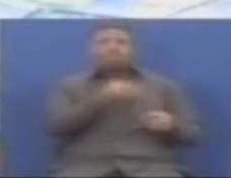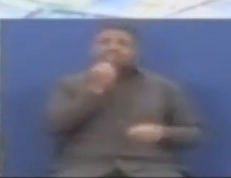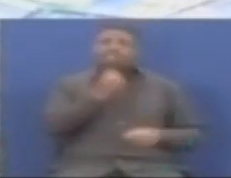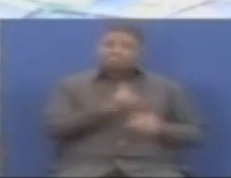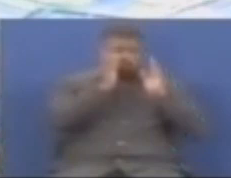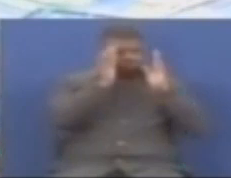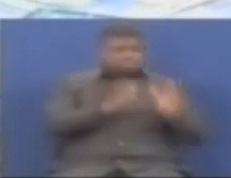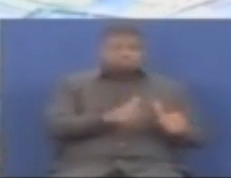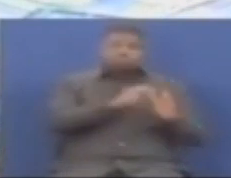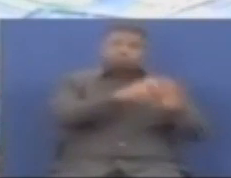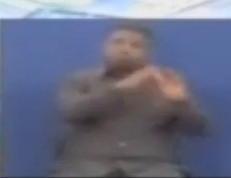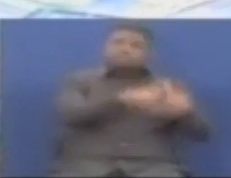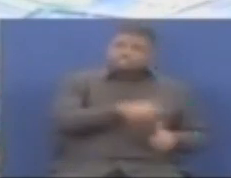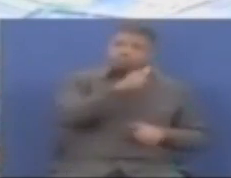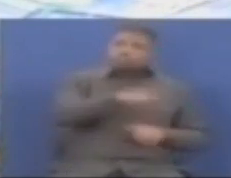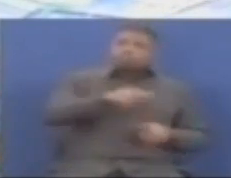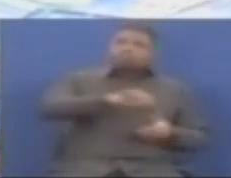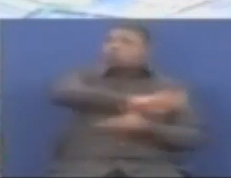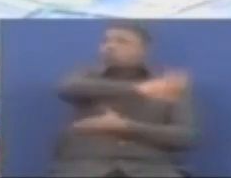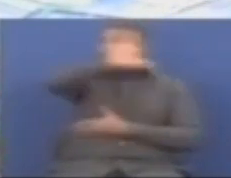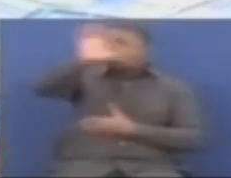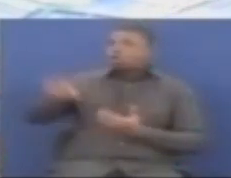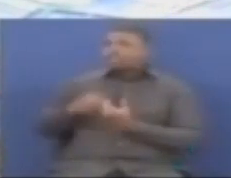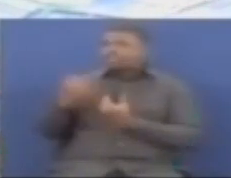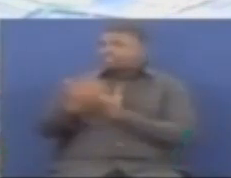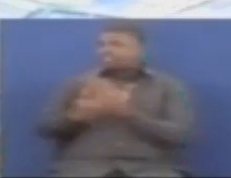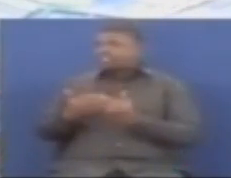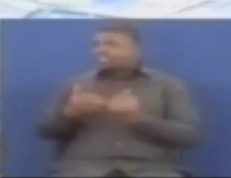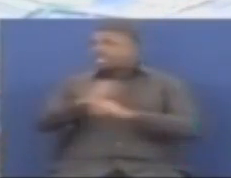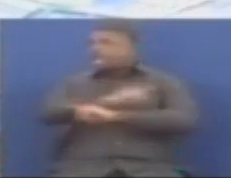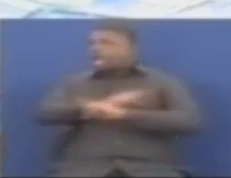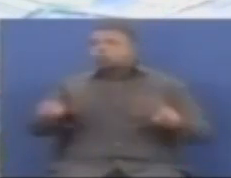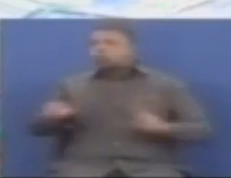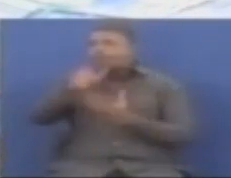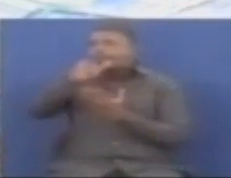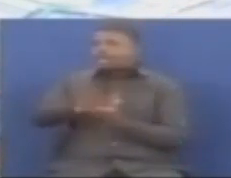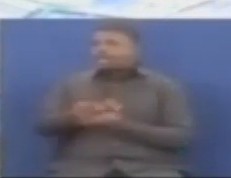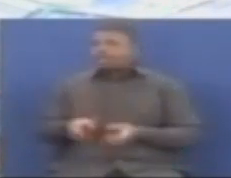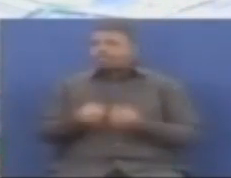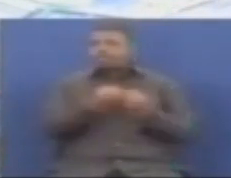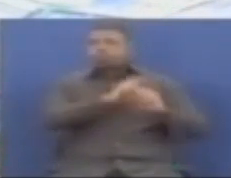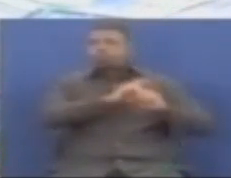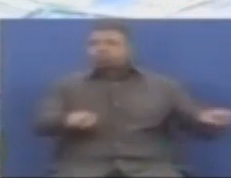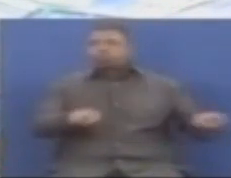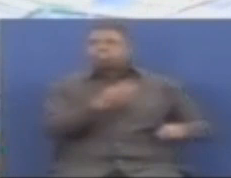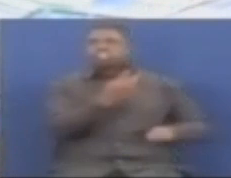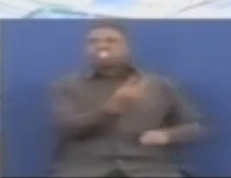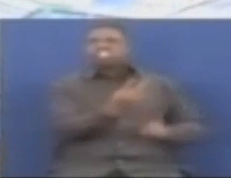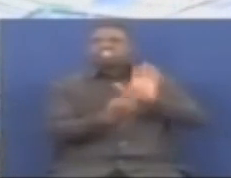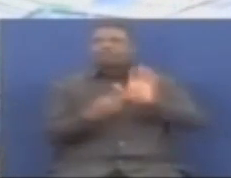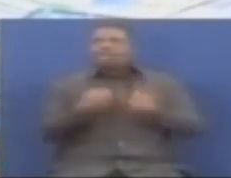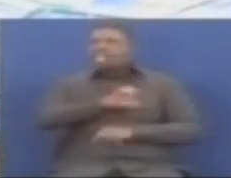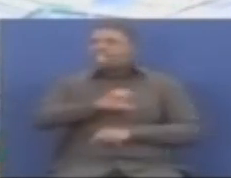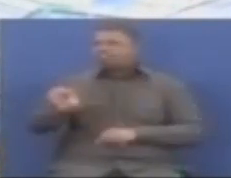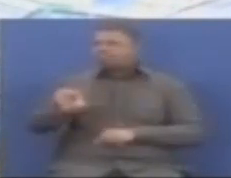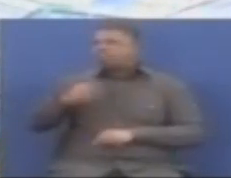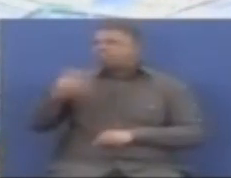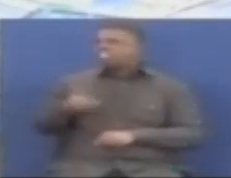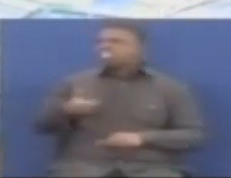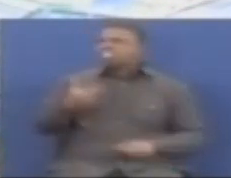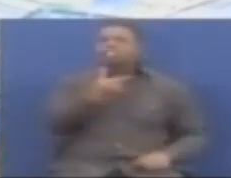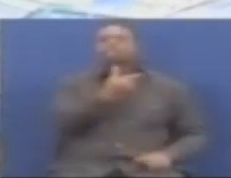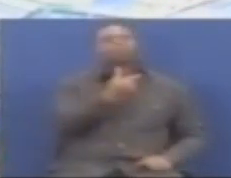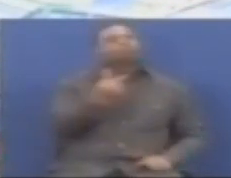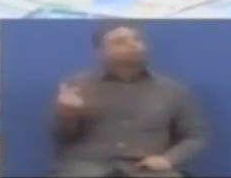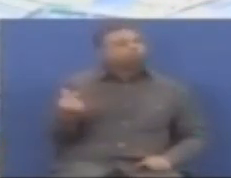bunge na wananchi wote nchini kote, hakuna mahala ambapo umeme utapelekwa tofauti na 2027 ili mradi ni vijijini. Kwa maagizo